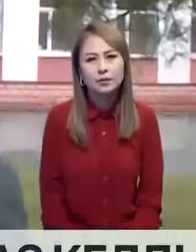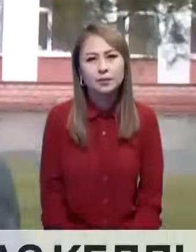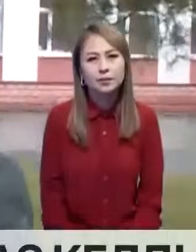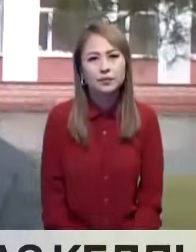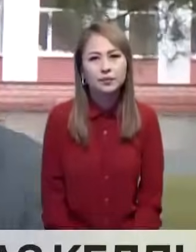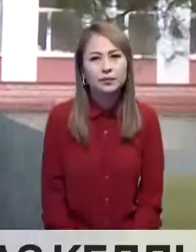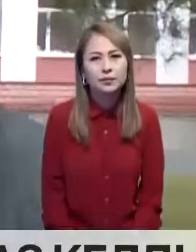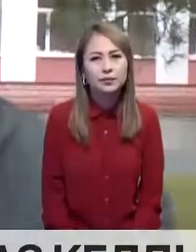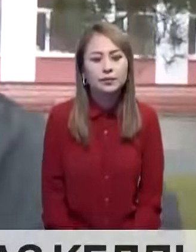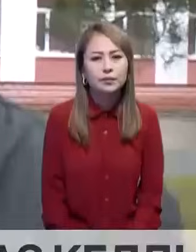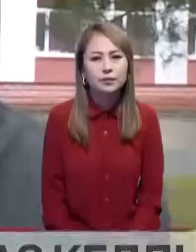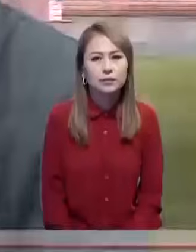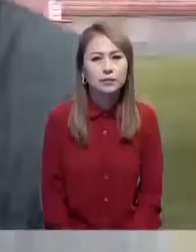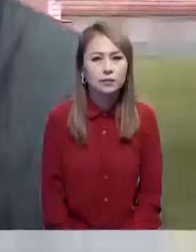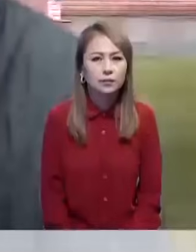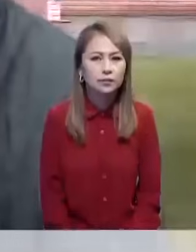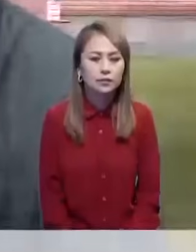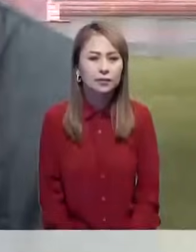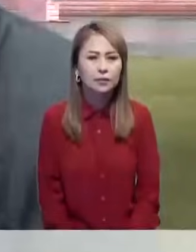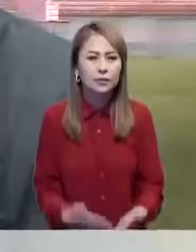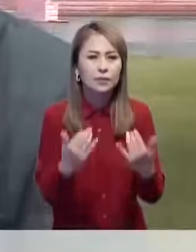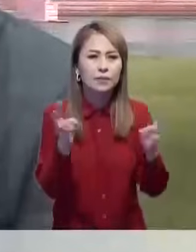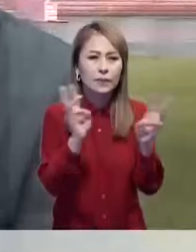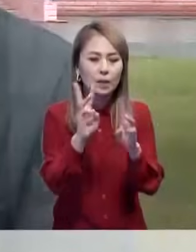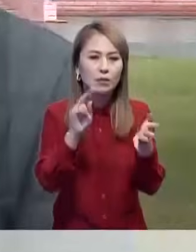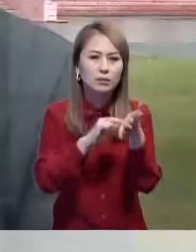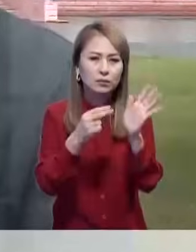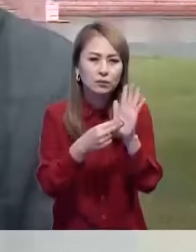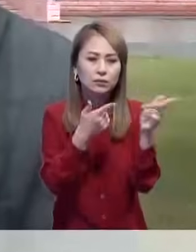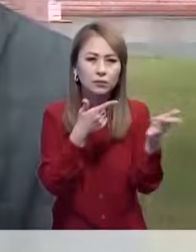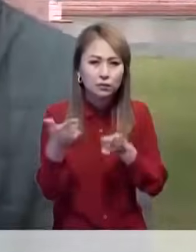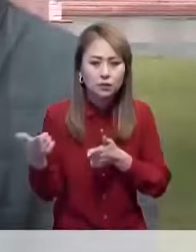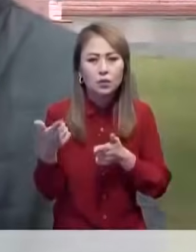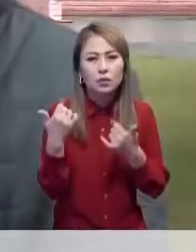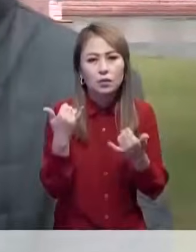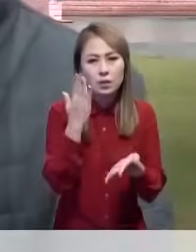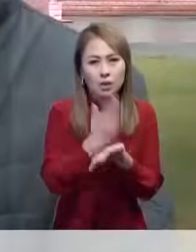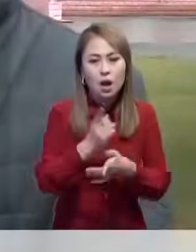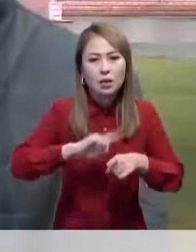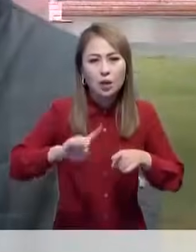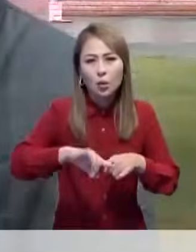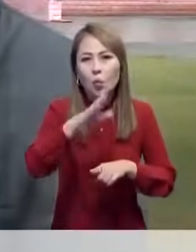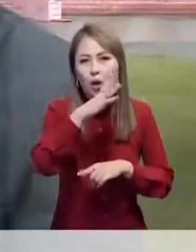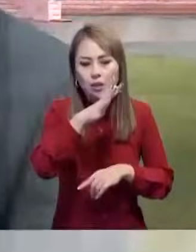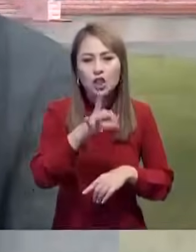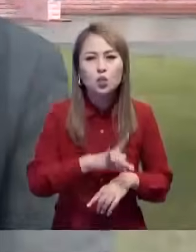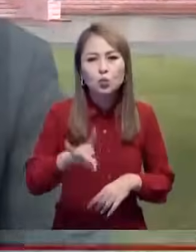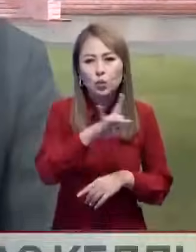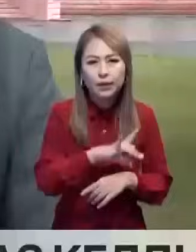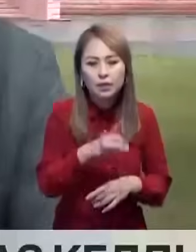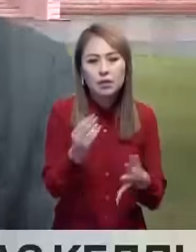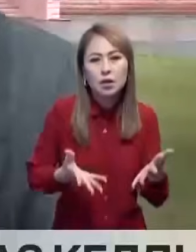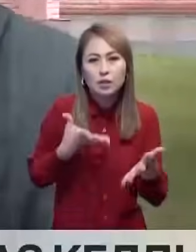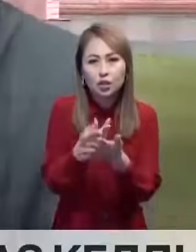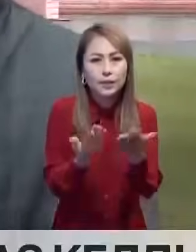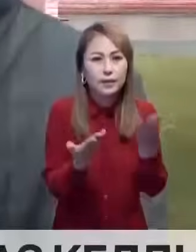Қазіргі таңда 7 ауылда газ құбырының жобасы әзірленіп, дайын тұр. Алдағы уақытта республикалық бюджеттен қаржы